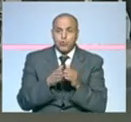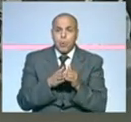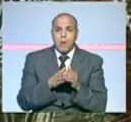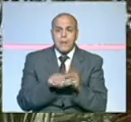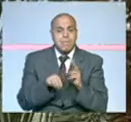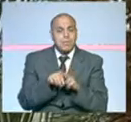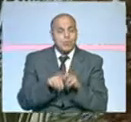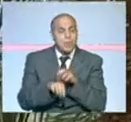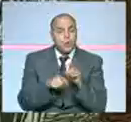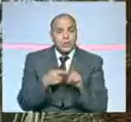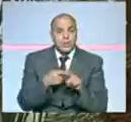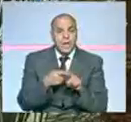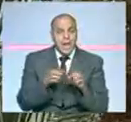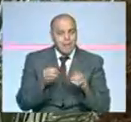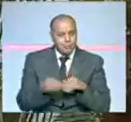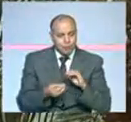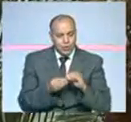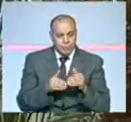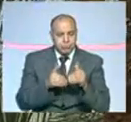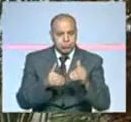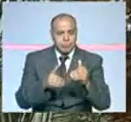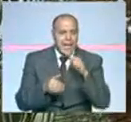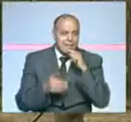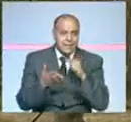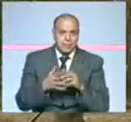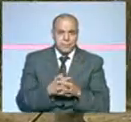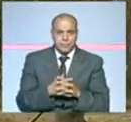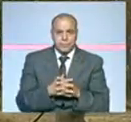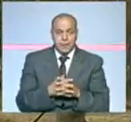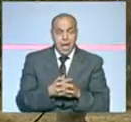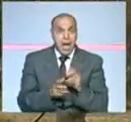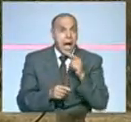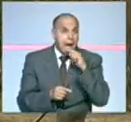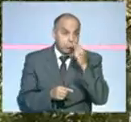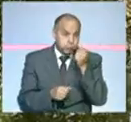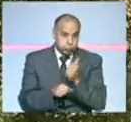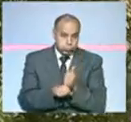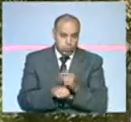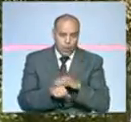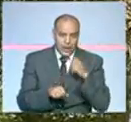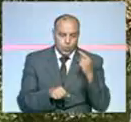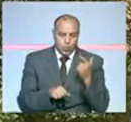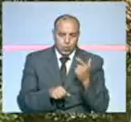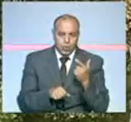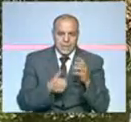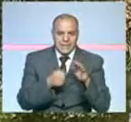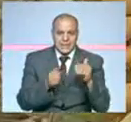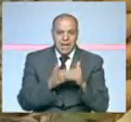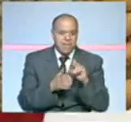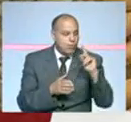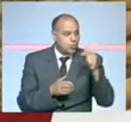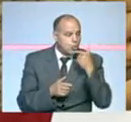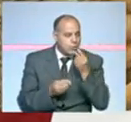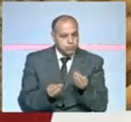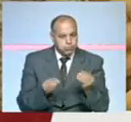السلطه المركزيه لحلحله اشكالي قطاع التمور صوتوا هذا الموسم بولايه توزر تقدر من ستين الف طن بزياده